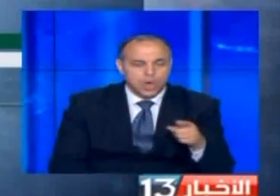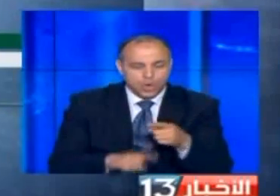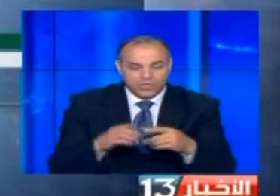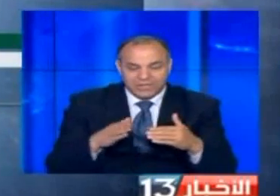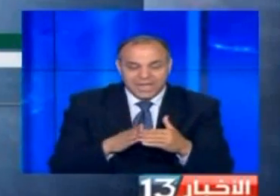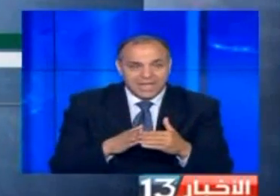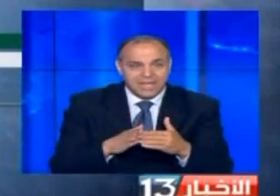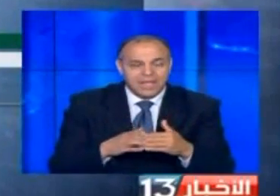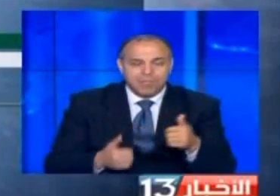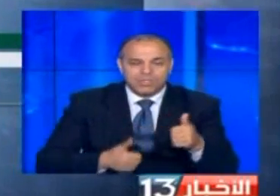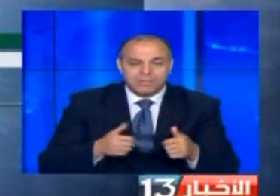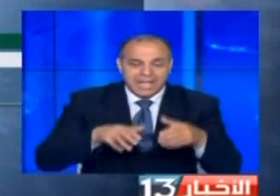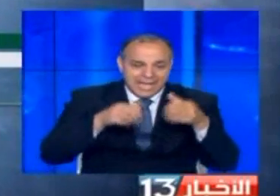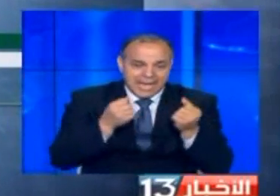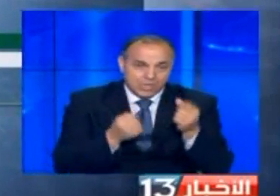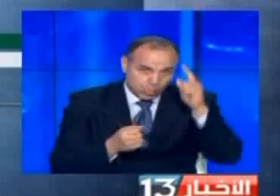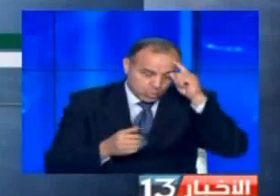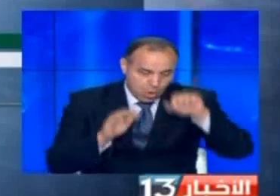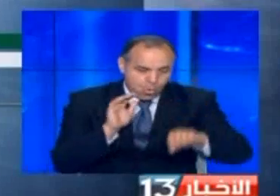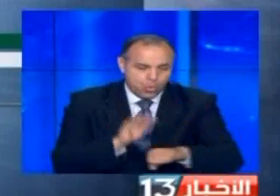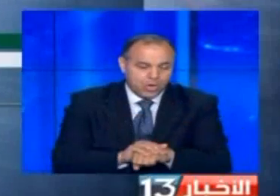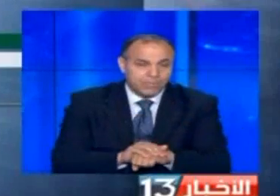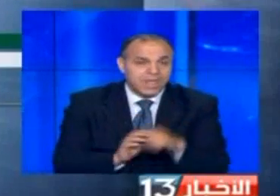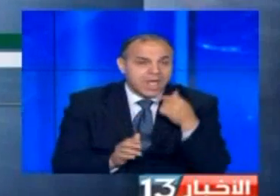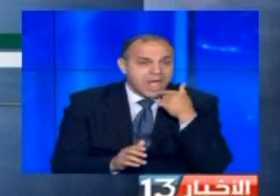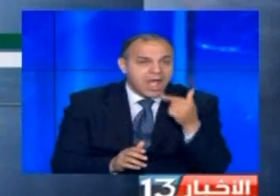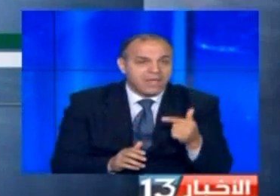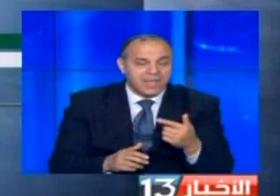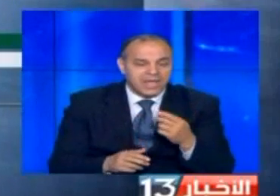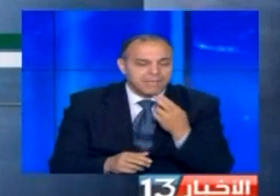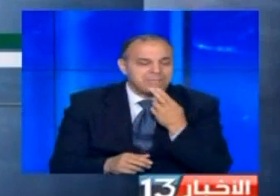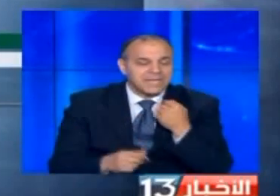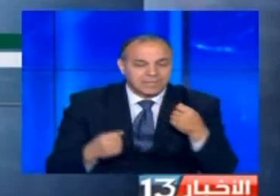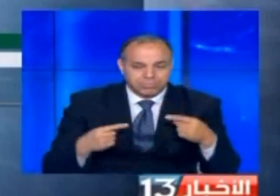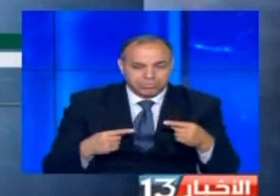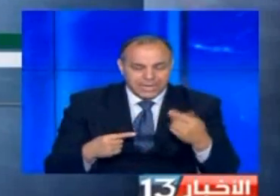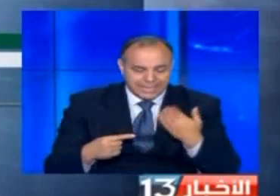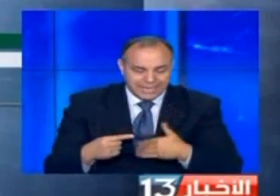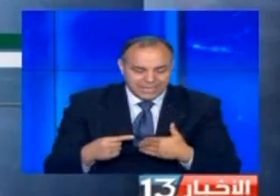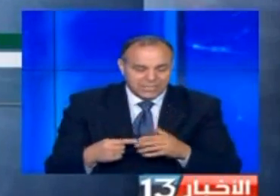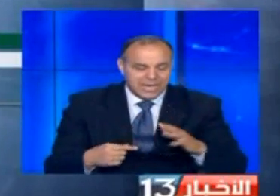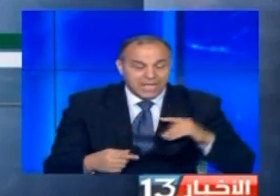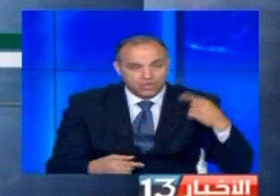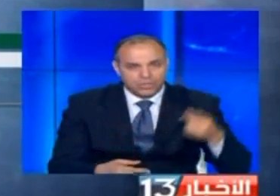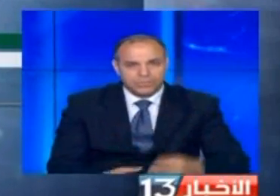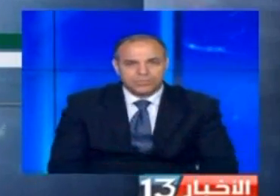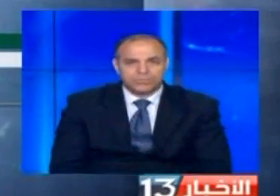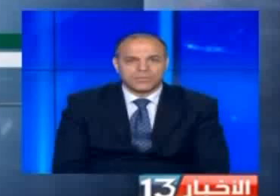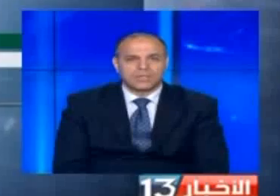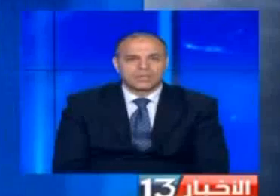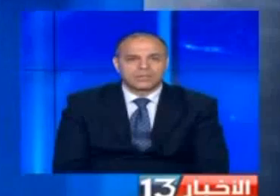النهائي لمسابقه كاس تونس لكره القدم فيما يباري اتحاد بن جردان الترجي الرياضي يوم الاحد